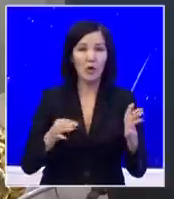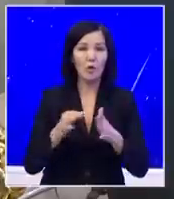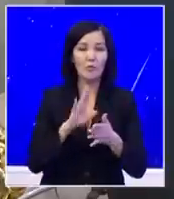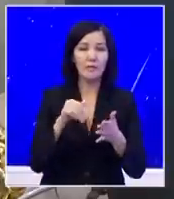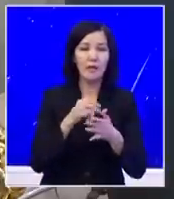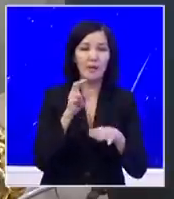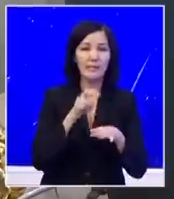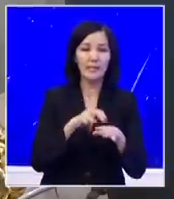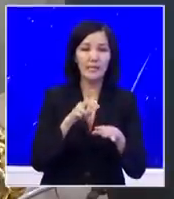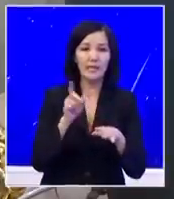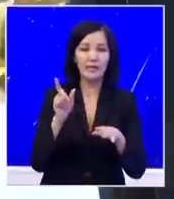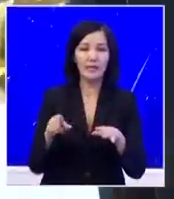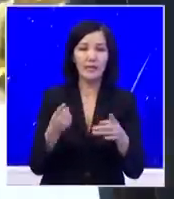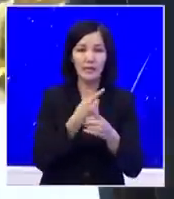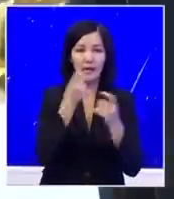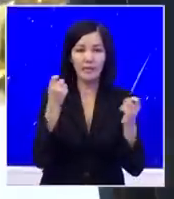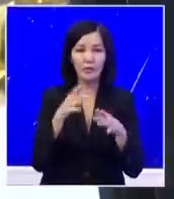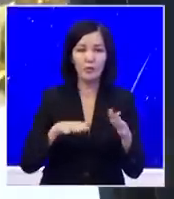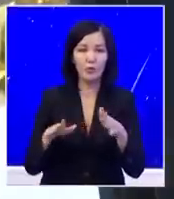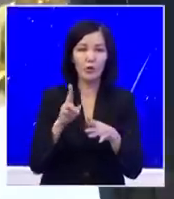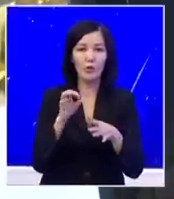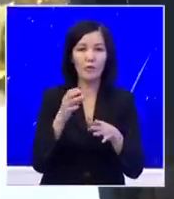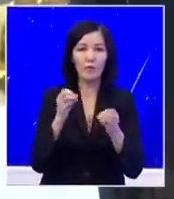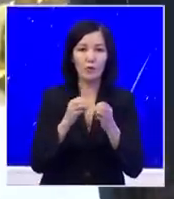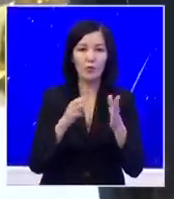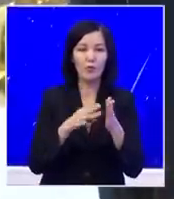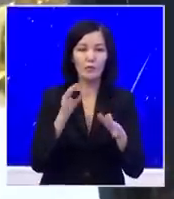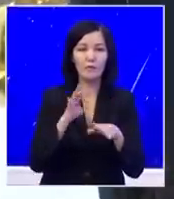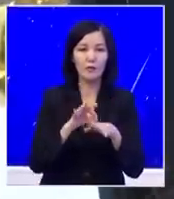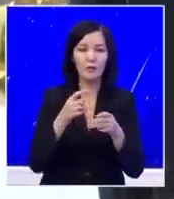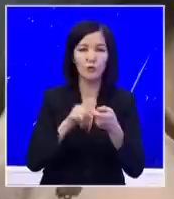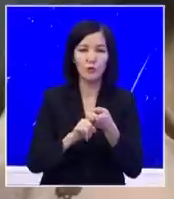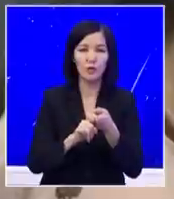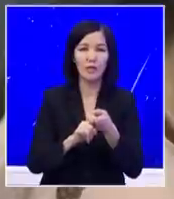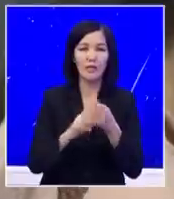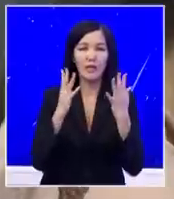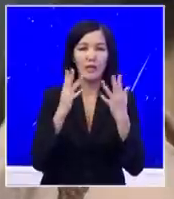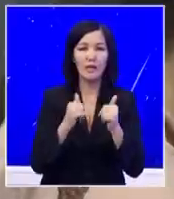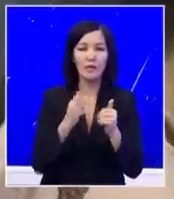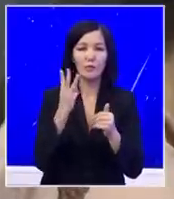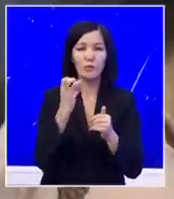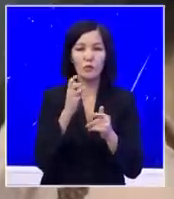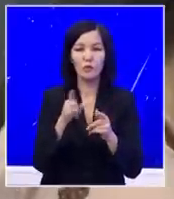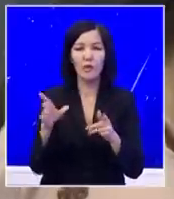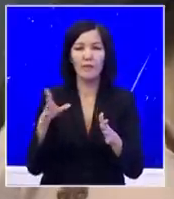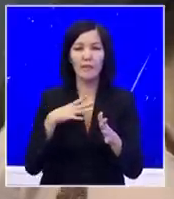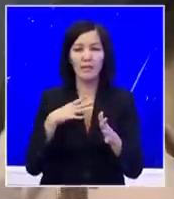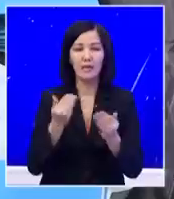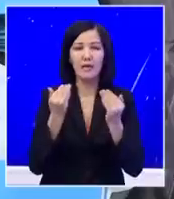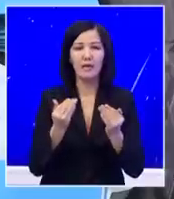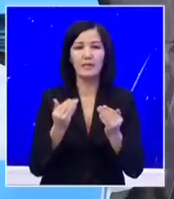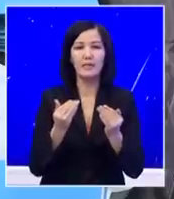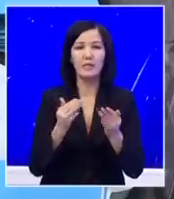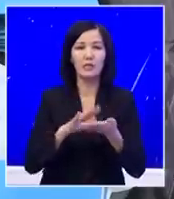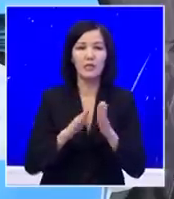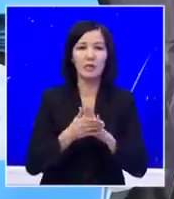тыңдады. Облыстың бас санитарлық дәрігерінің ақпарынша өңірде COVID-19 вирусын жұқтырғандар саны 300-ден асқан. Қазіргі